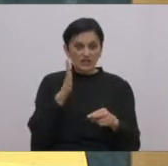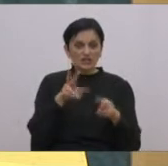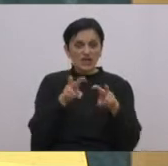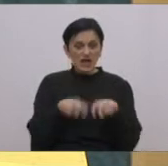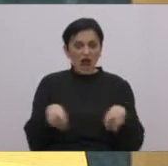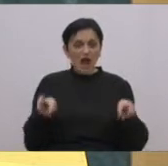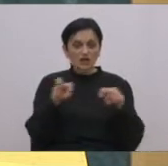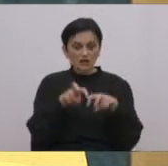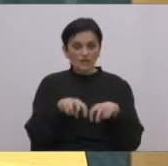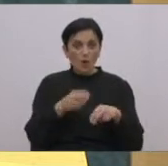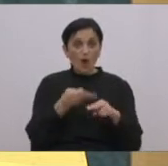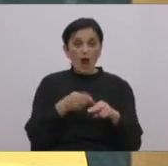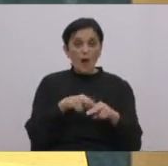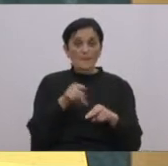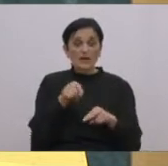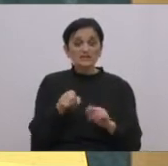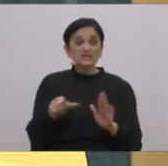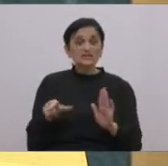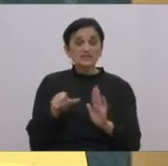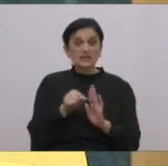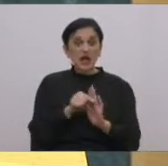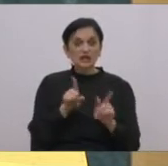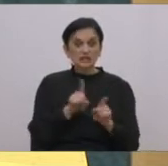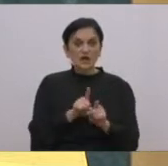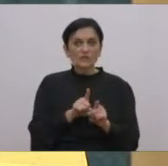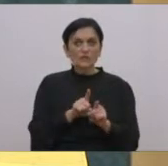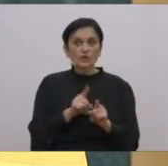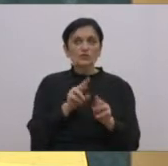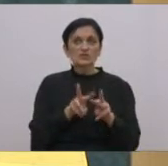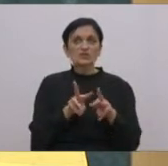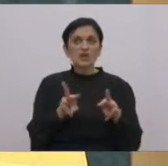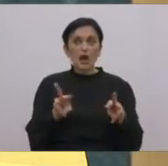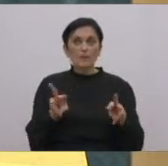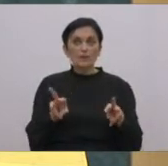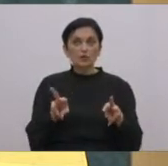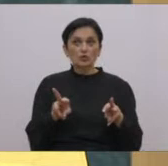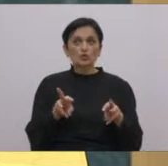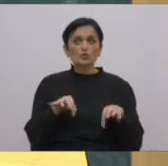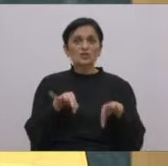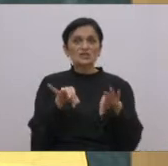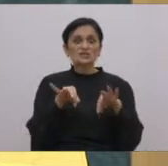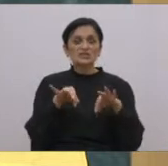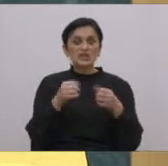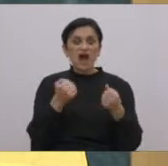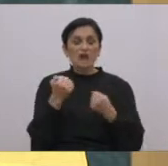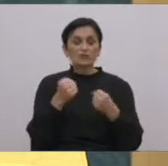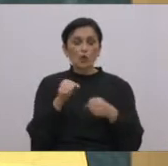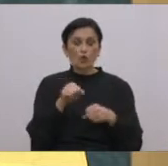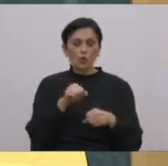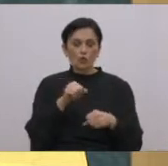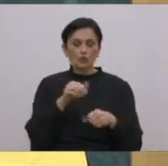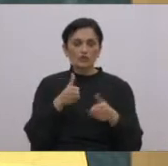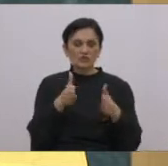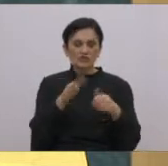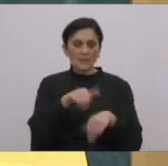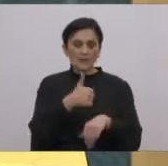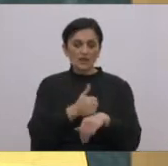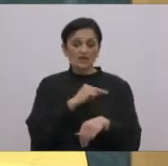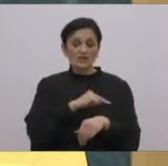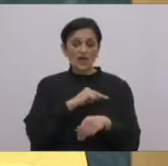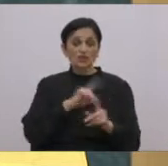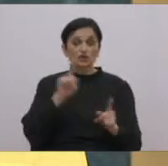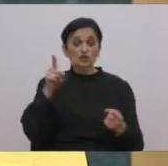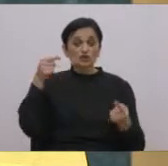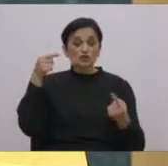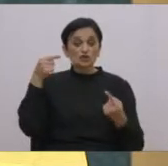და ამასთანავე რა თქმა უნდა სამინისტრო და საავტომობილო გზების დეპარტამენტი შესაბამისი ზიანის ანაზღაურებით